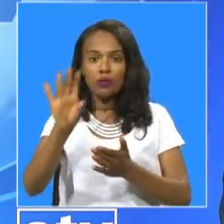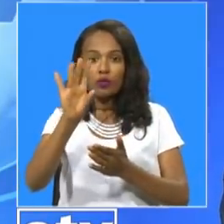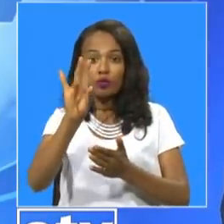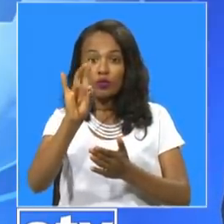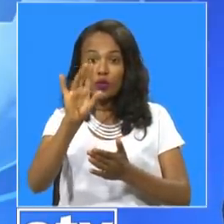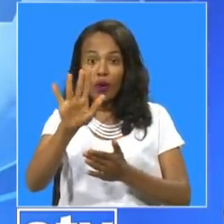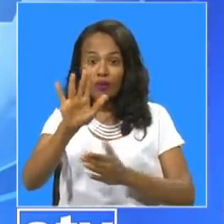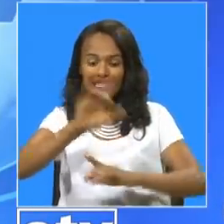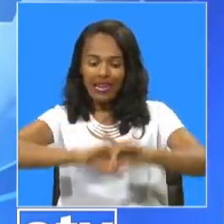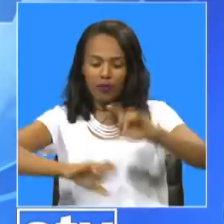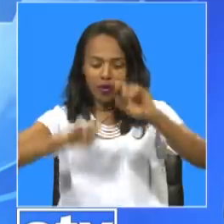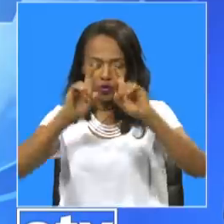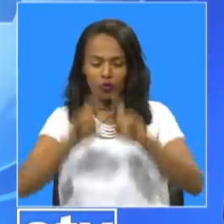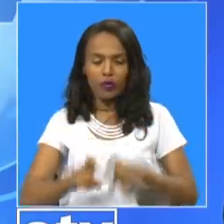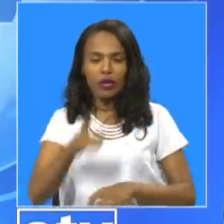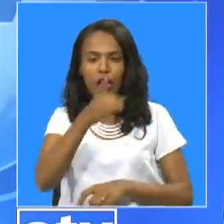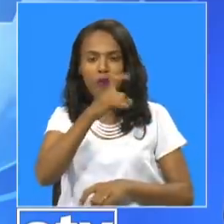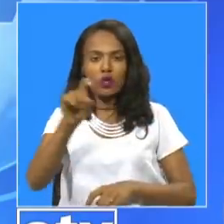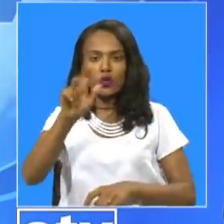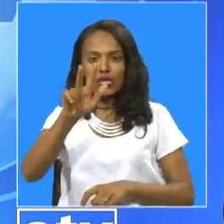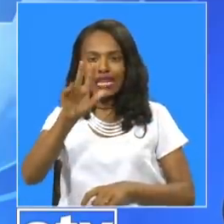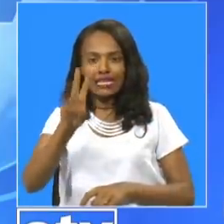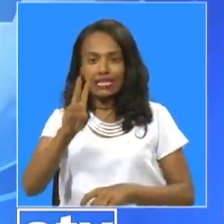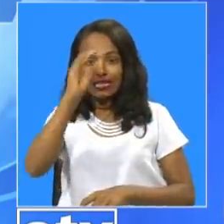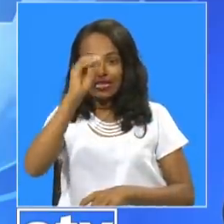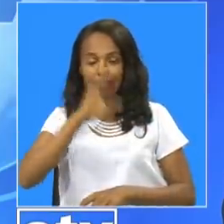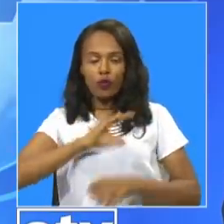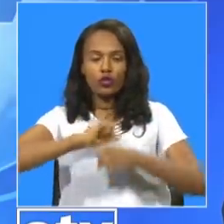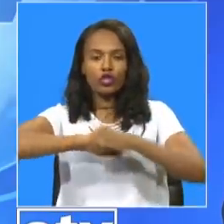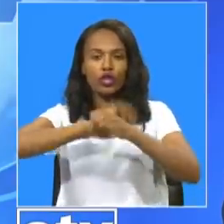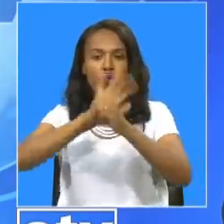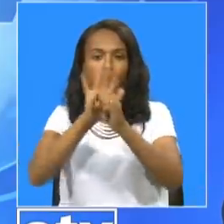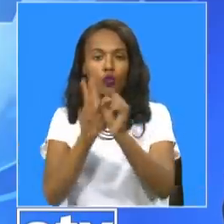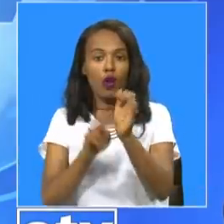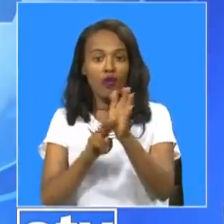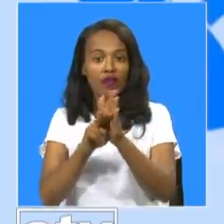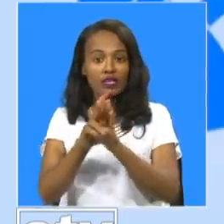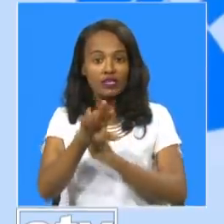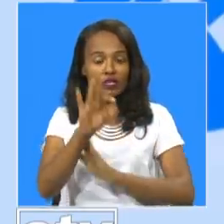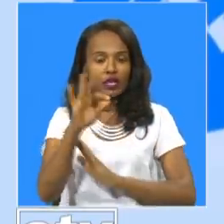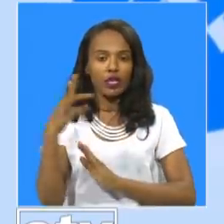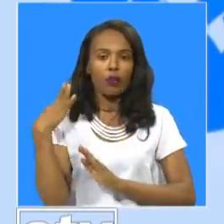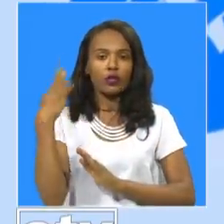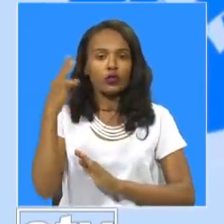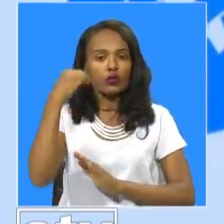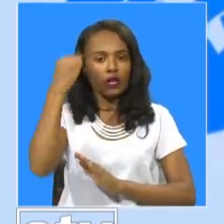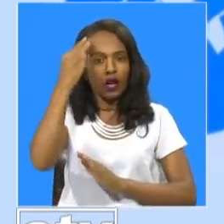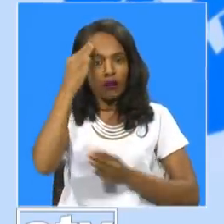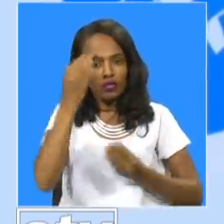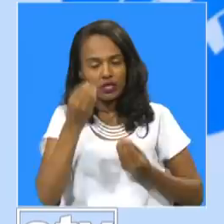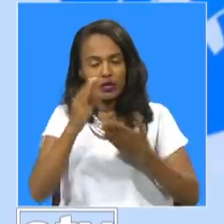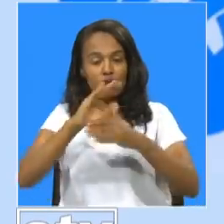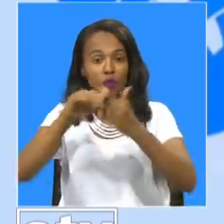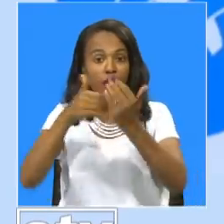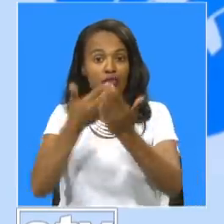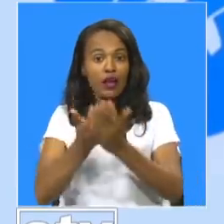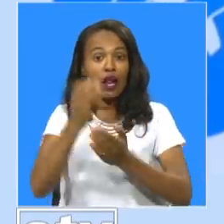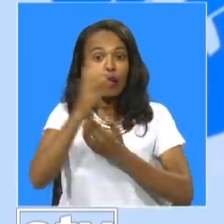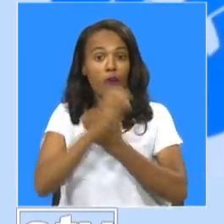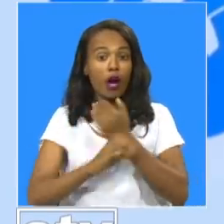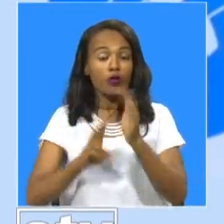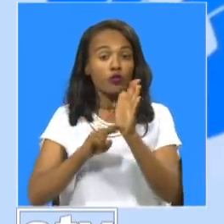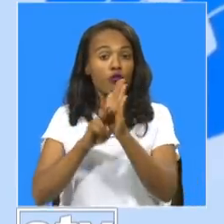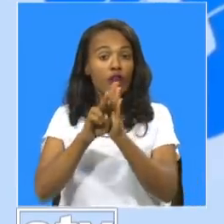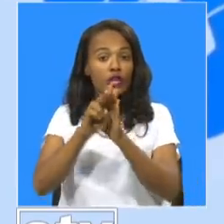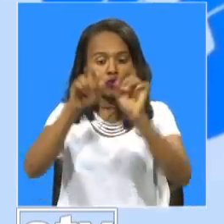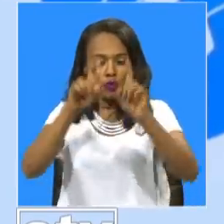4775 የላብራቶሪ ምርመራ 136 ሰዎች የኮሮና ቫይረስ እንደተገኘባቸው የጤና ሚኒስቴር አስታውቋል። በአጠቃላይ በአገሪቱ